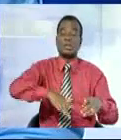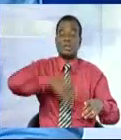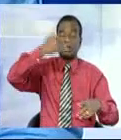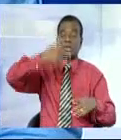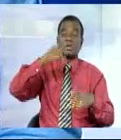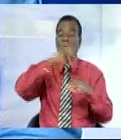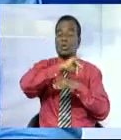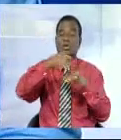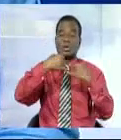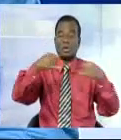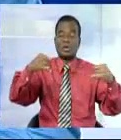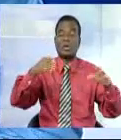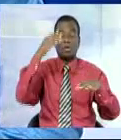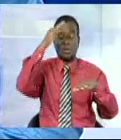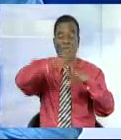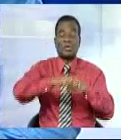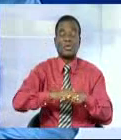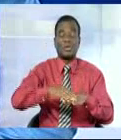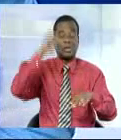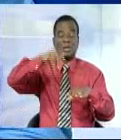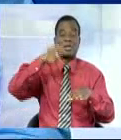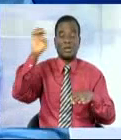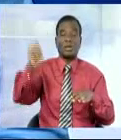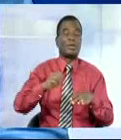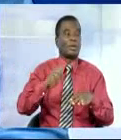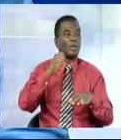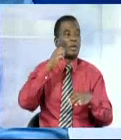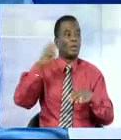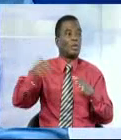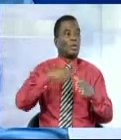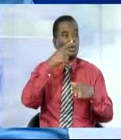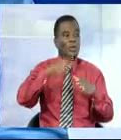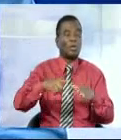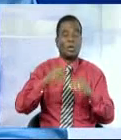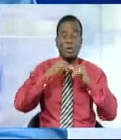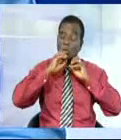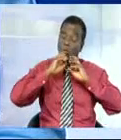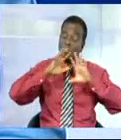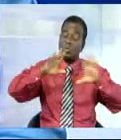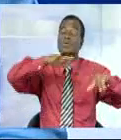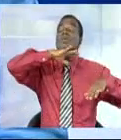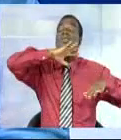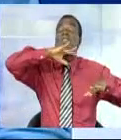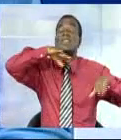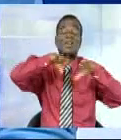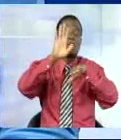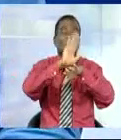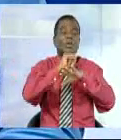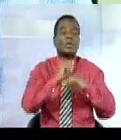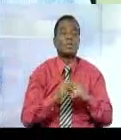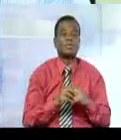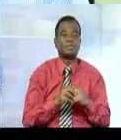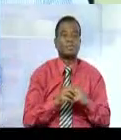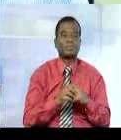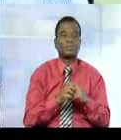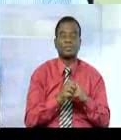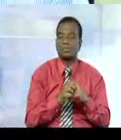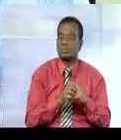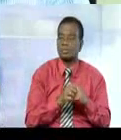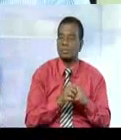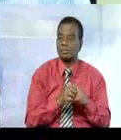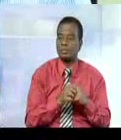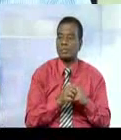sensibiliser ces industriels sur la nécessité de limiter la pollution de l'environnement en Côte d'Ivoire. Francis Boifou.